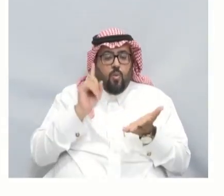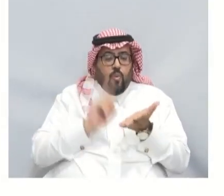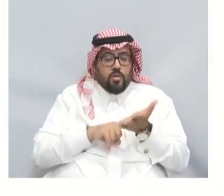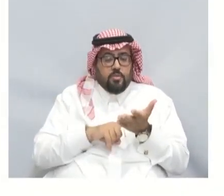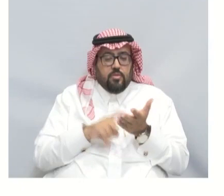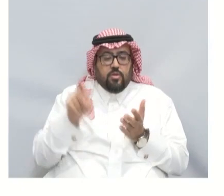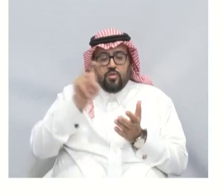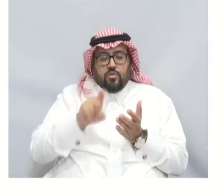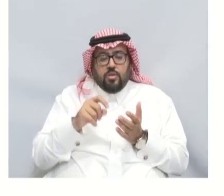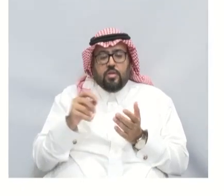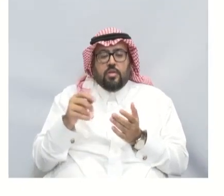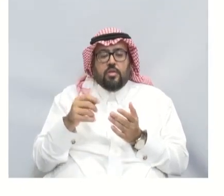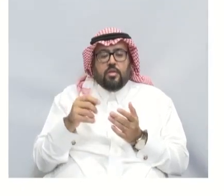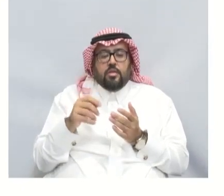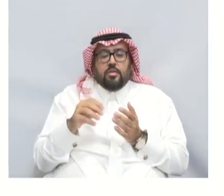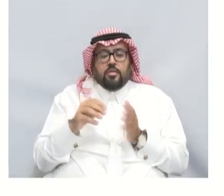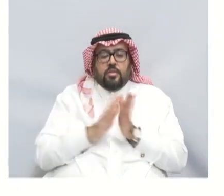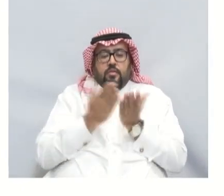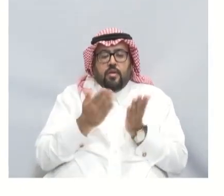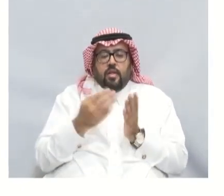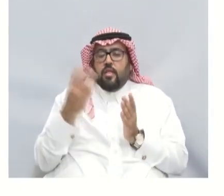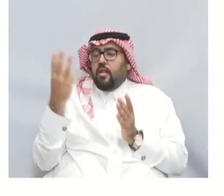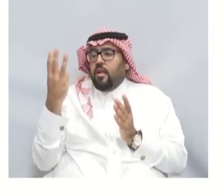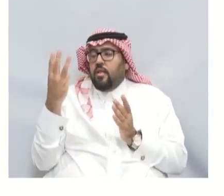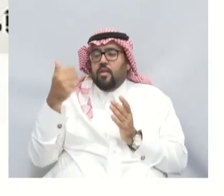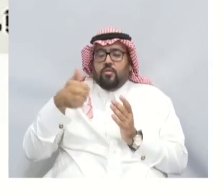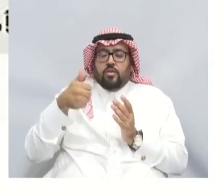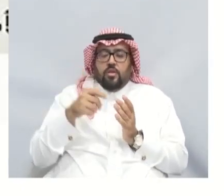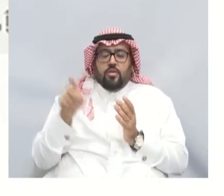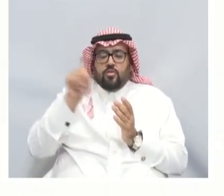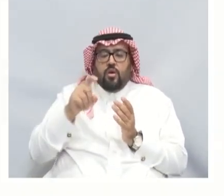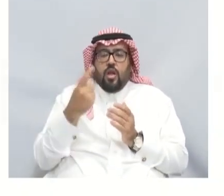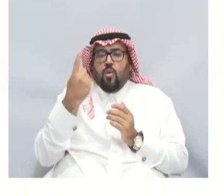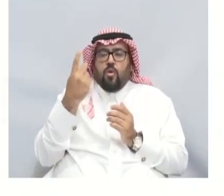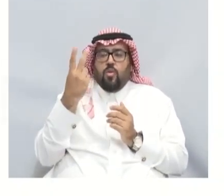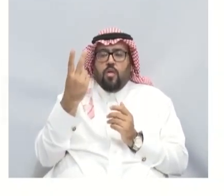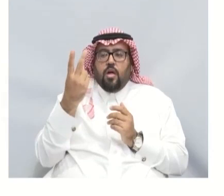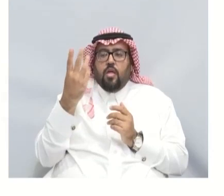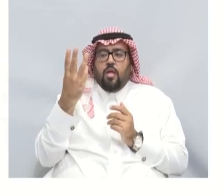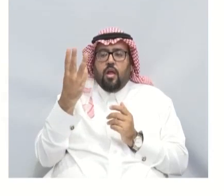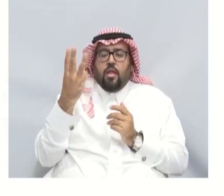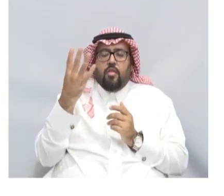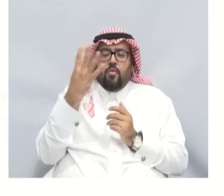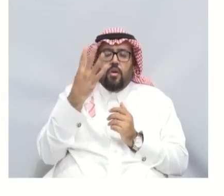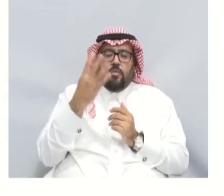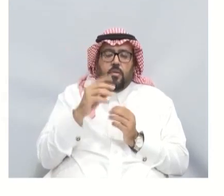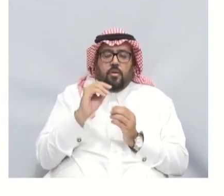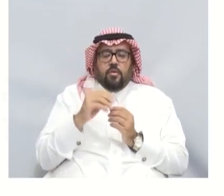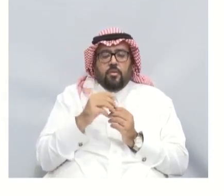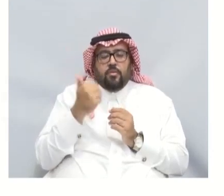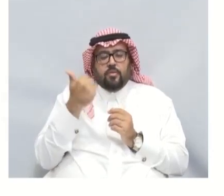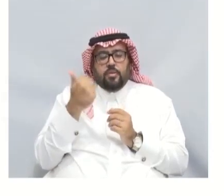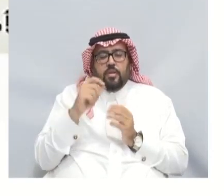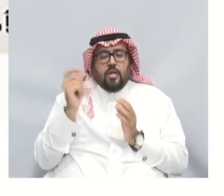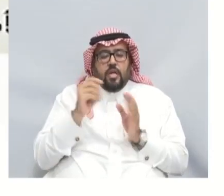لدينا الواجب صاد 63، السؤال الأول والثالث والرابع. بذلك نكون قد انهينا من